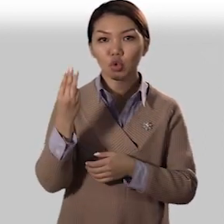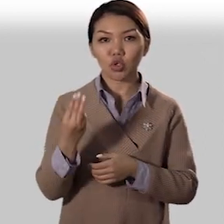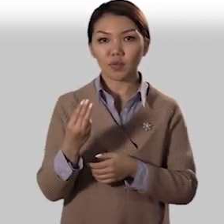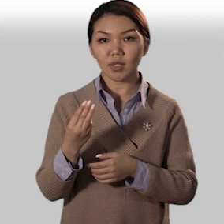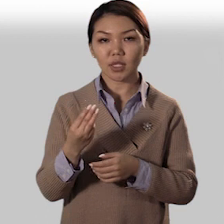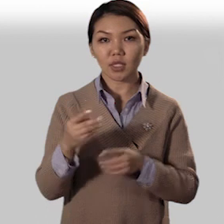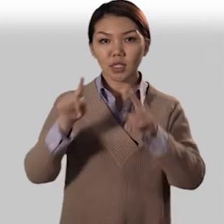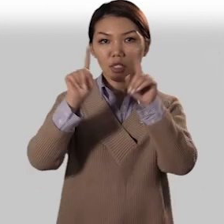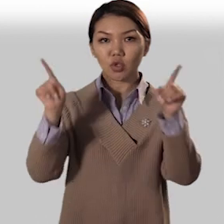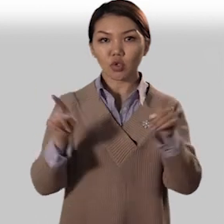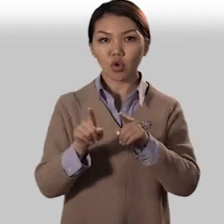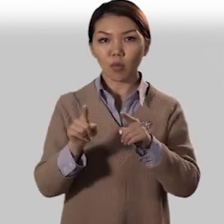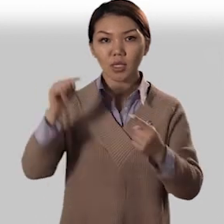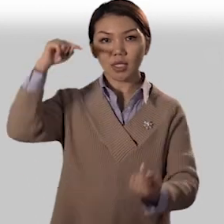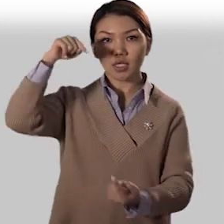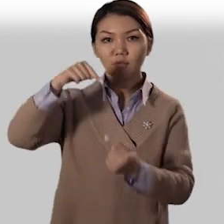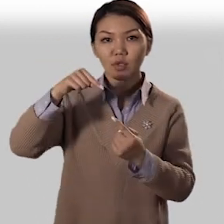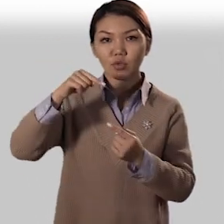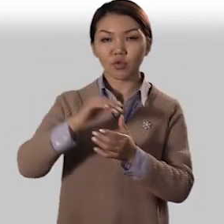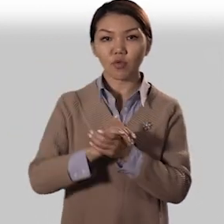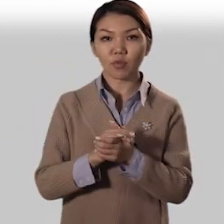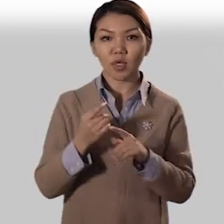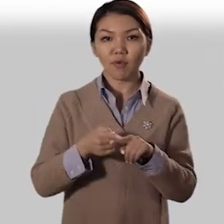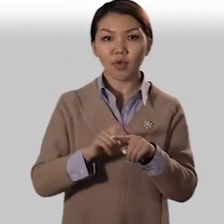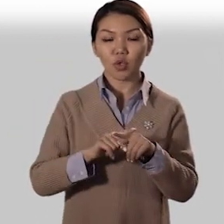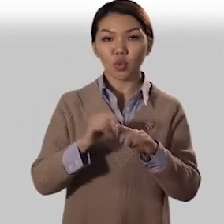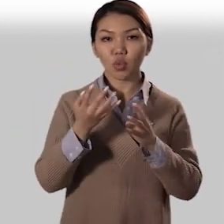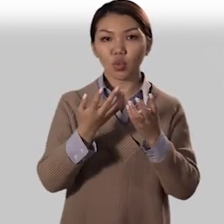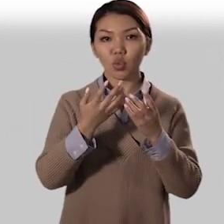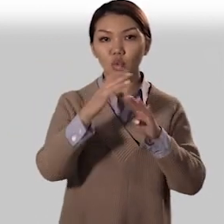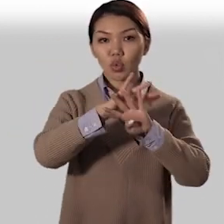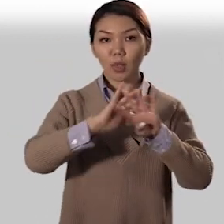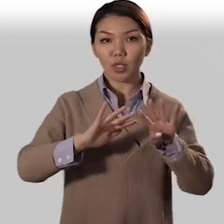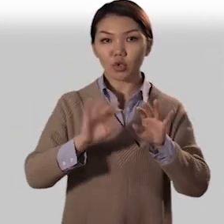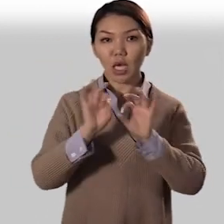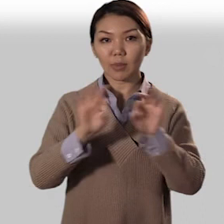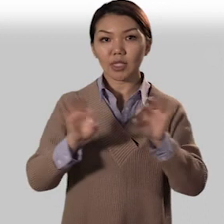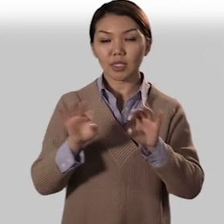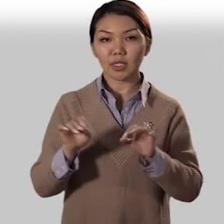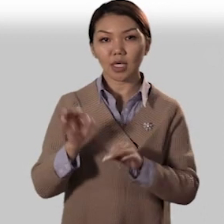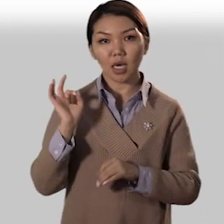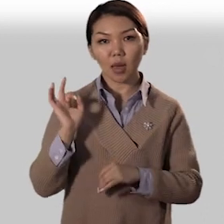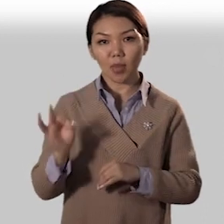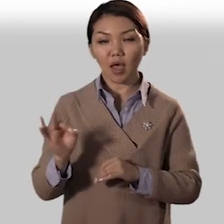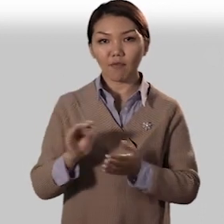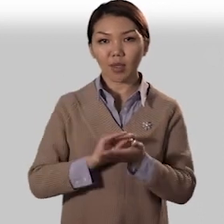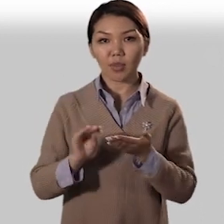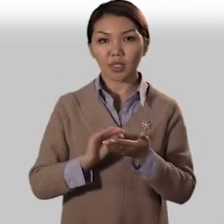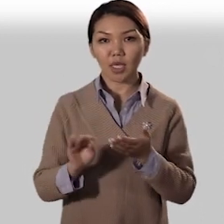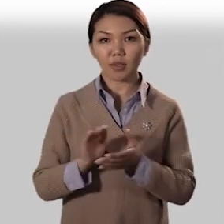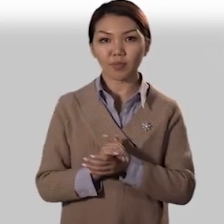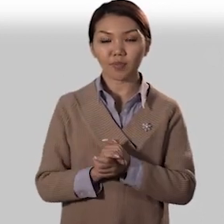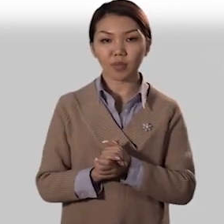в данную таблицу объясните их правописание приведите собственные примеры на